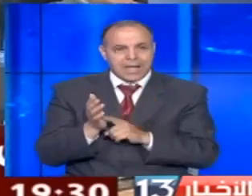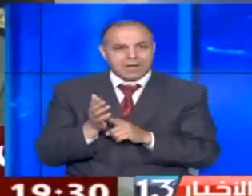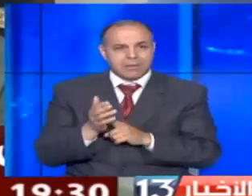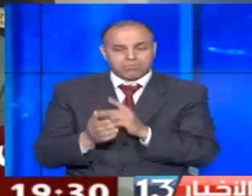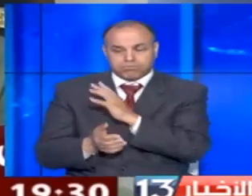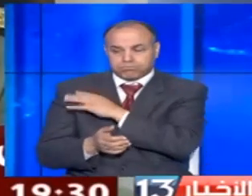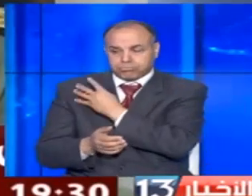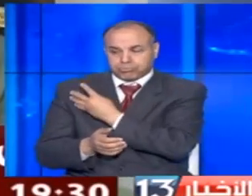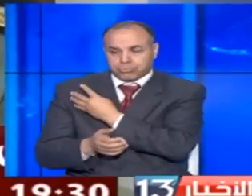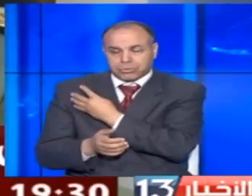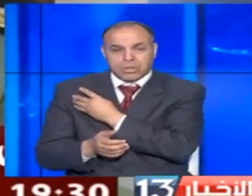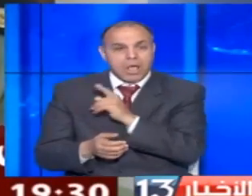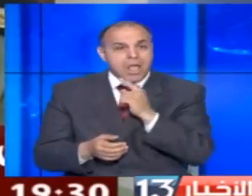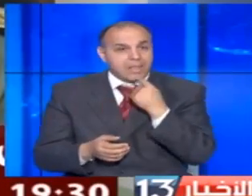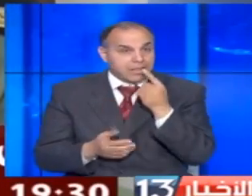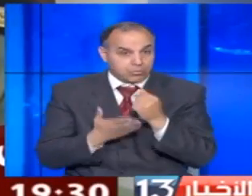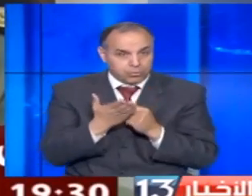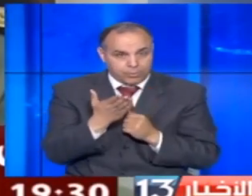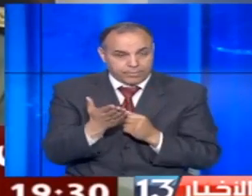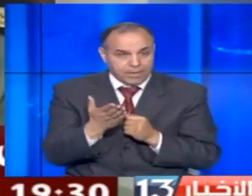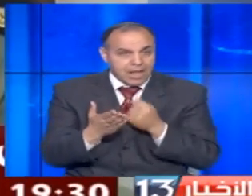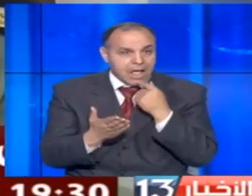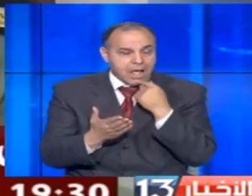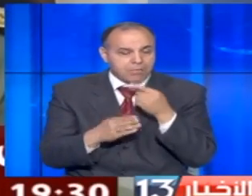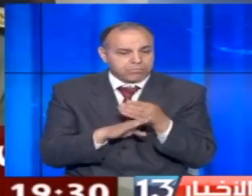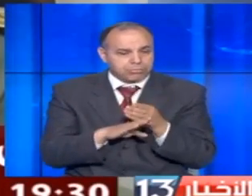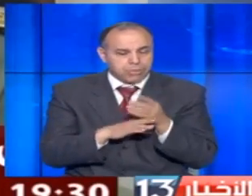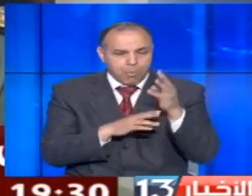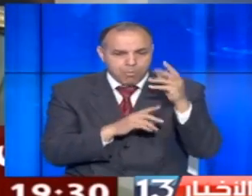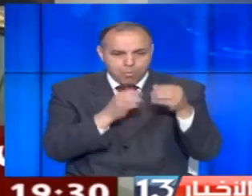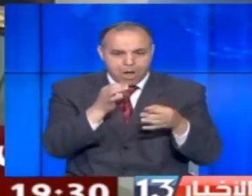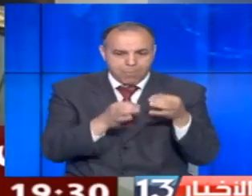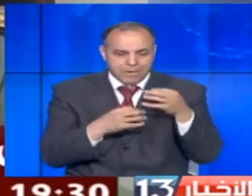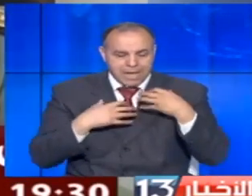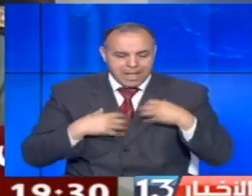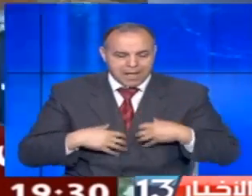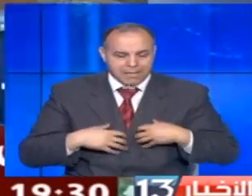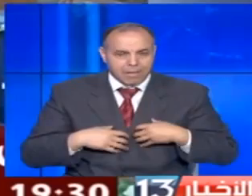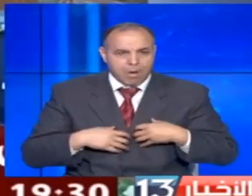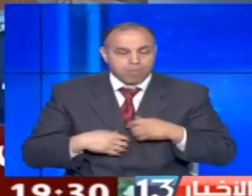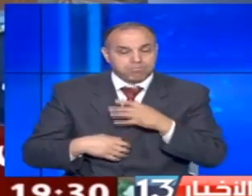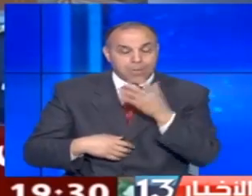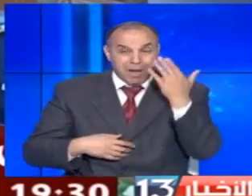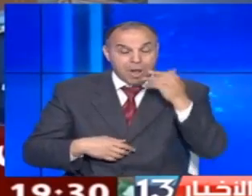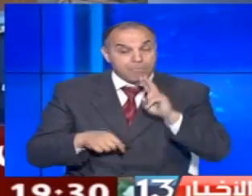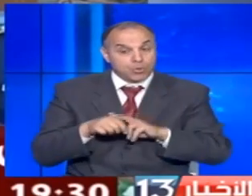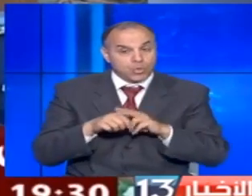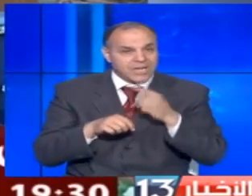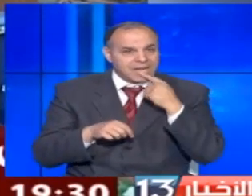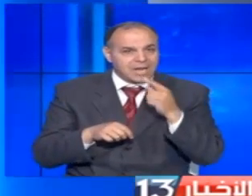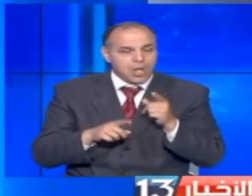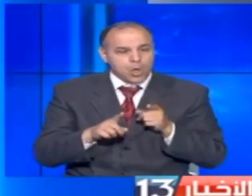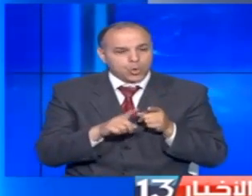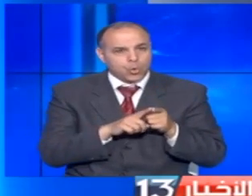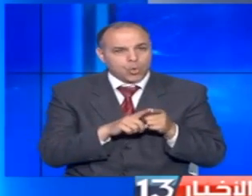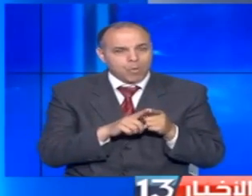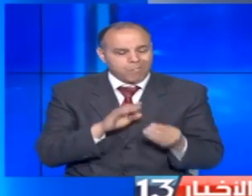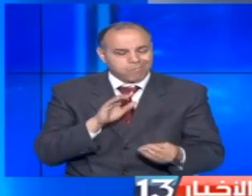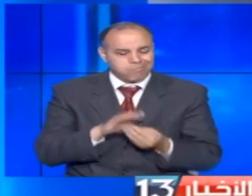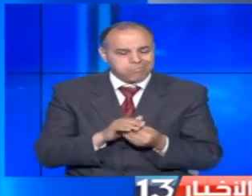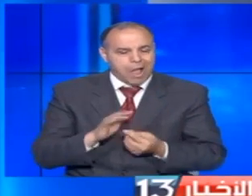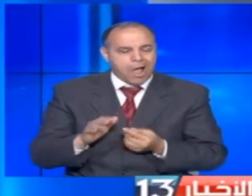قائد الجيش الفريق جايد صالح انه سيتم محاكمه اعضاء من النخبه الحاكمه بتهمه الكسب